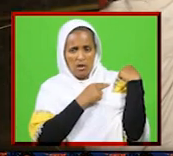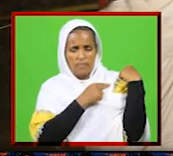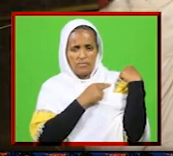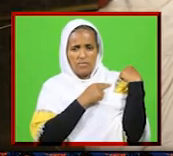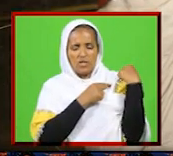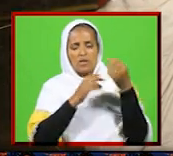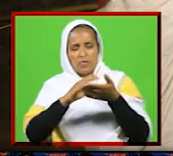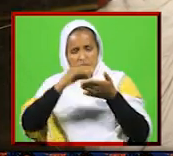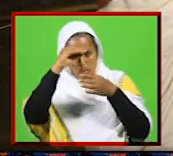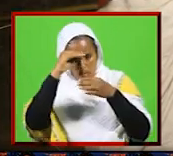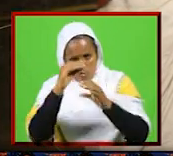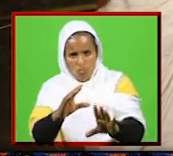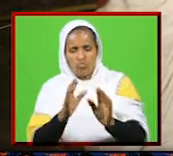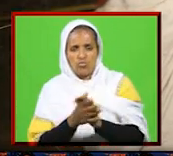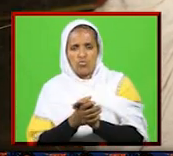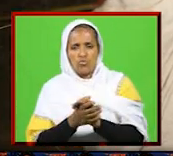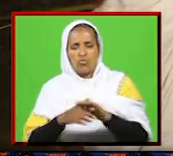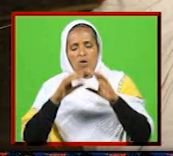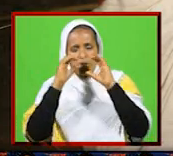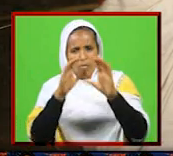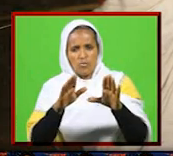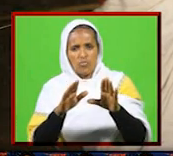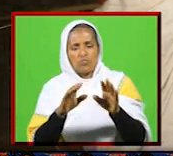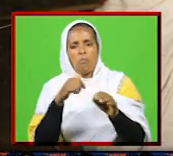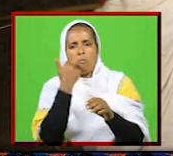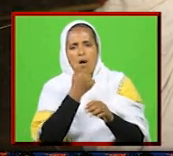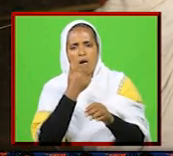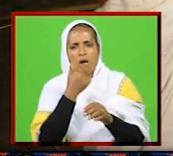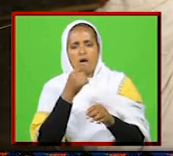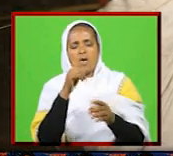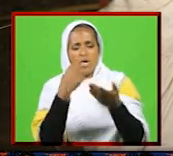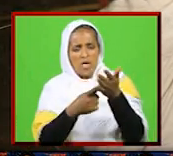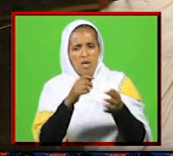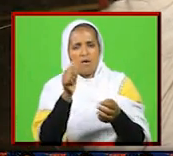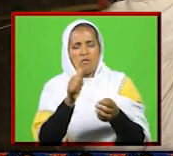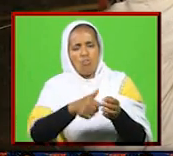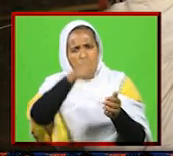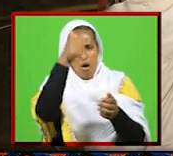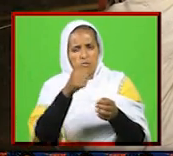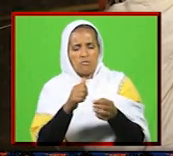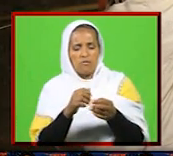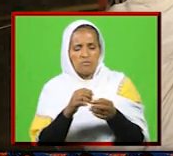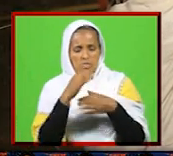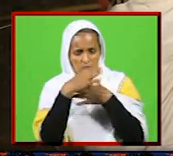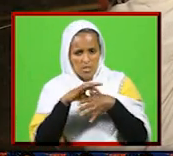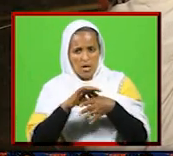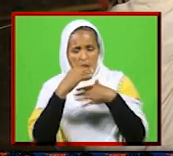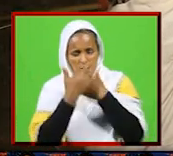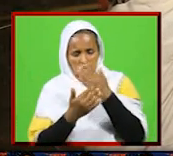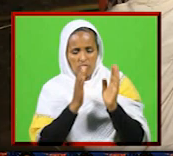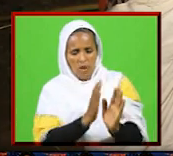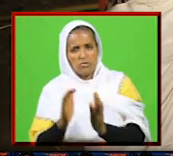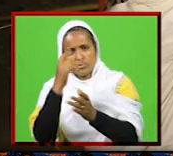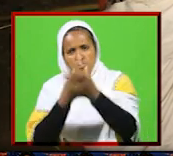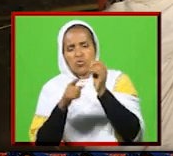ወአልቦ አለቃ ዘእንበለ መምህሩ ይላል። መምህር አበምኔቱ ብቻ ናቸው የሚያዙት። በዚህ እንግዲህ